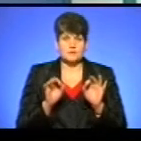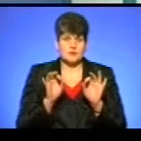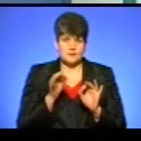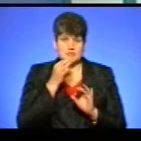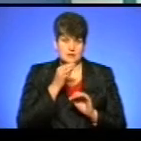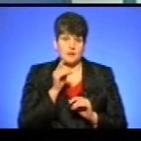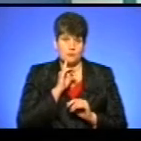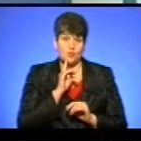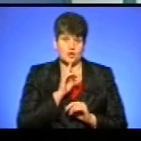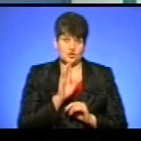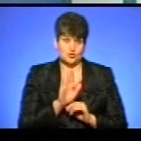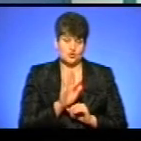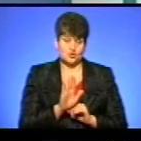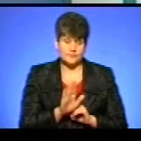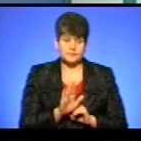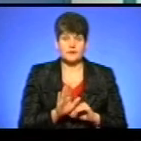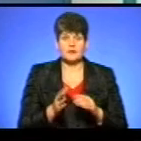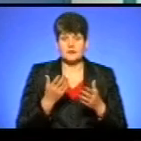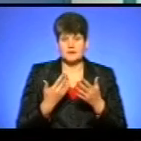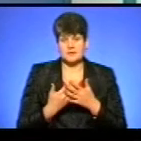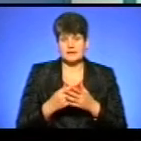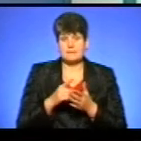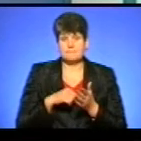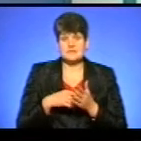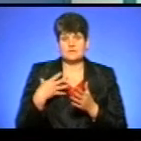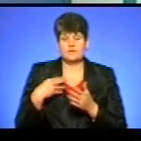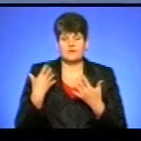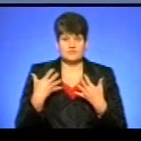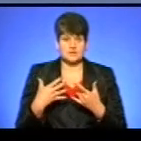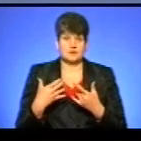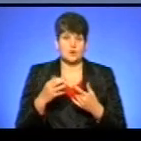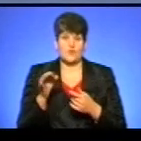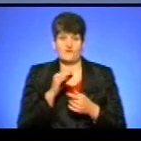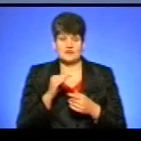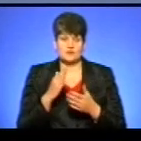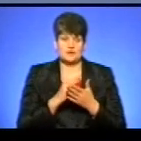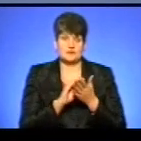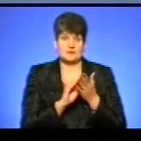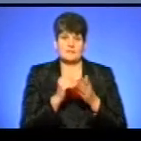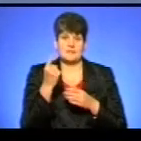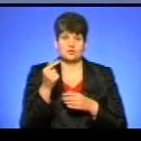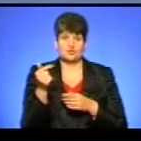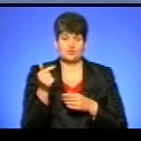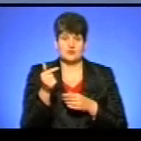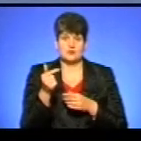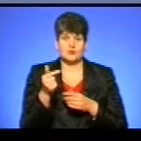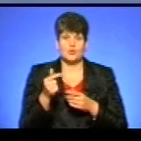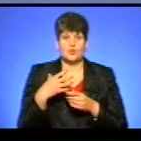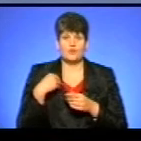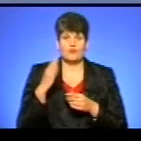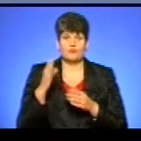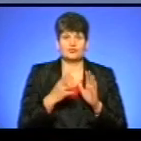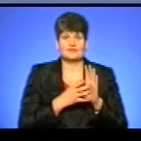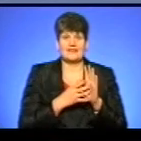що». Тому що, наприклад, в місті Львів вже офіційно оприлюднено інформацію, на всіх сайтах є, що з 1 грудня у Львові буде тариф 9 гривень для